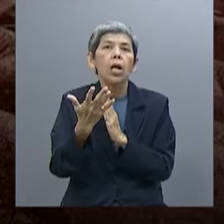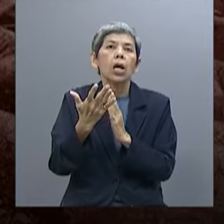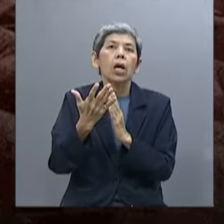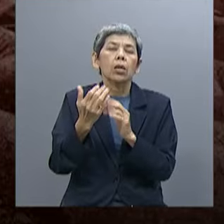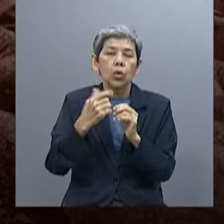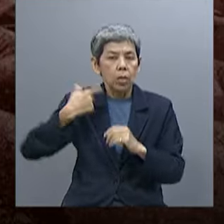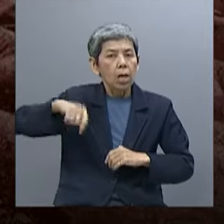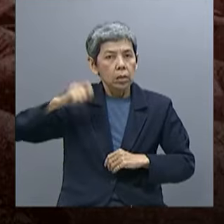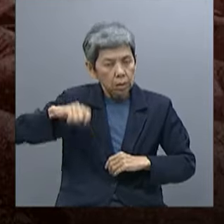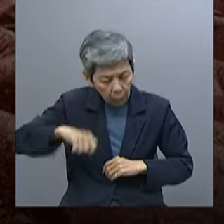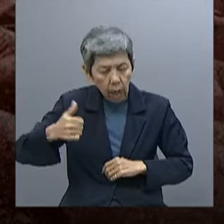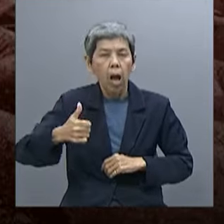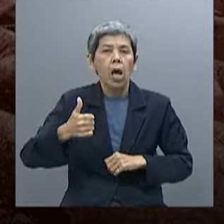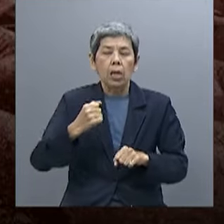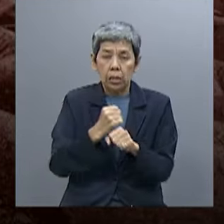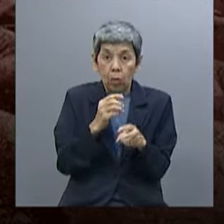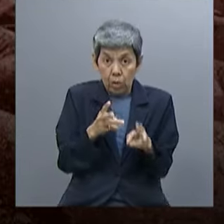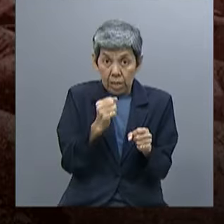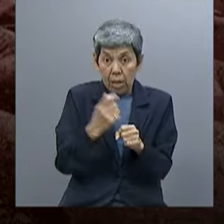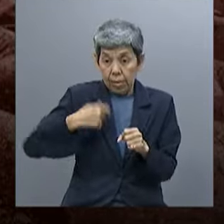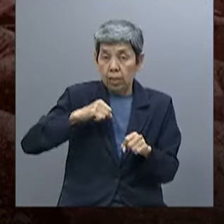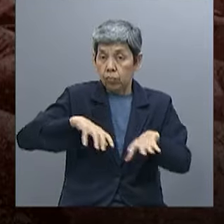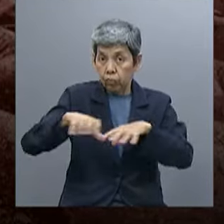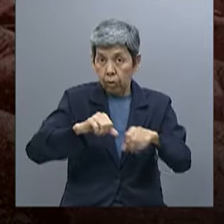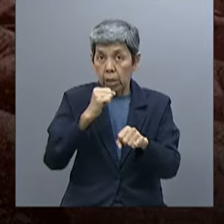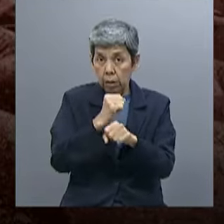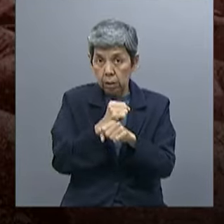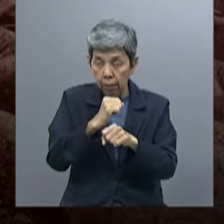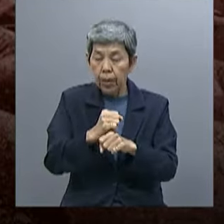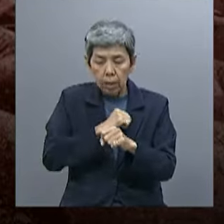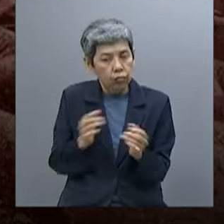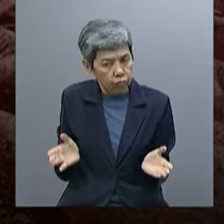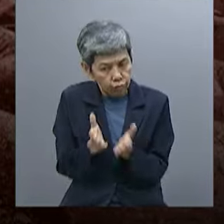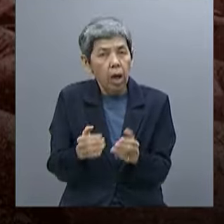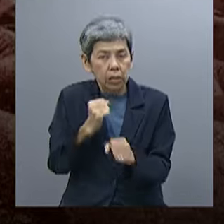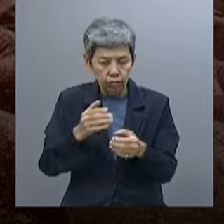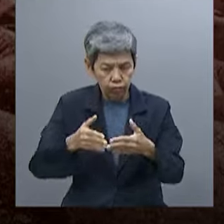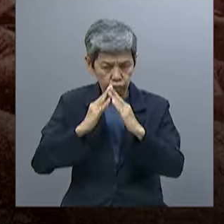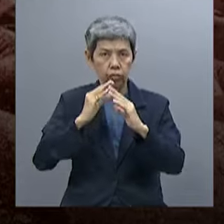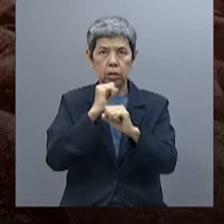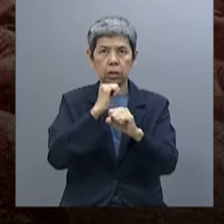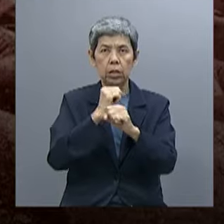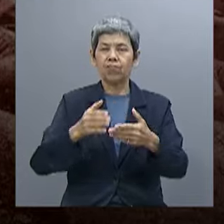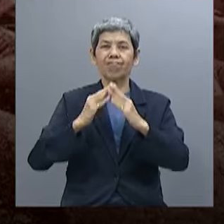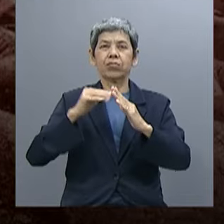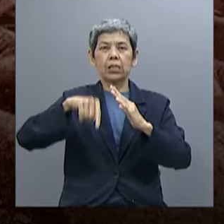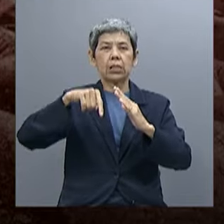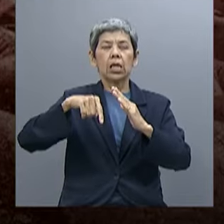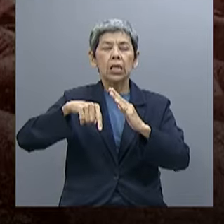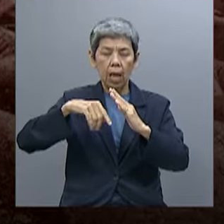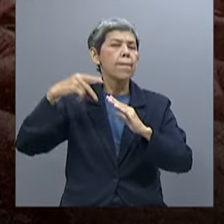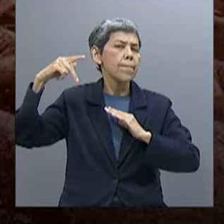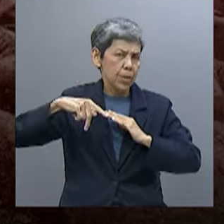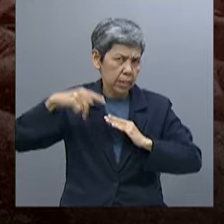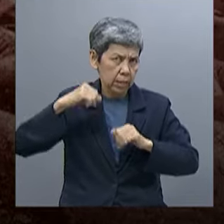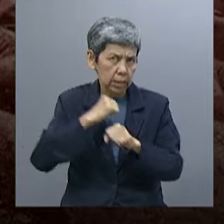ากษานะครับแต่ว่าเป็นกระบวนการซึ่งฝ่ายบริหารควรจะผลักดันนะครับให้มีการจัดตั้งครับอาจจะจั